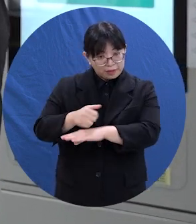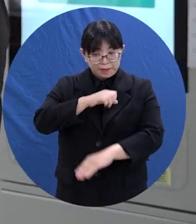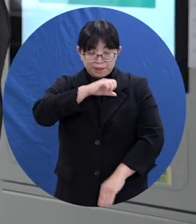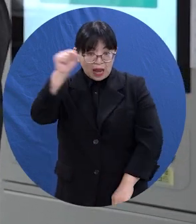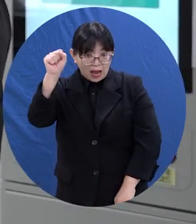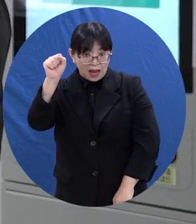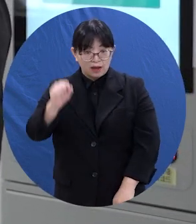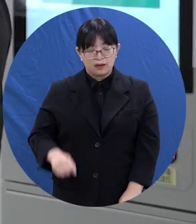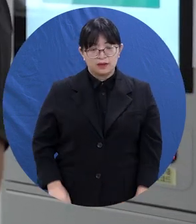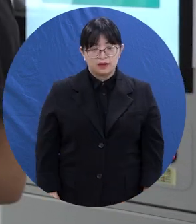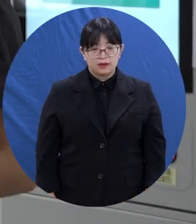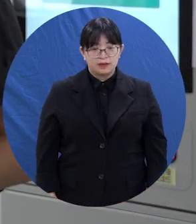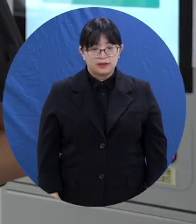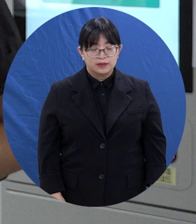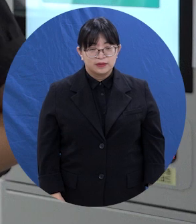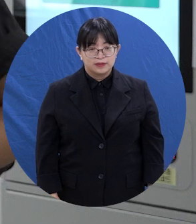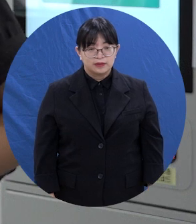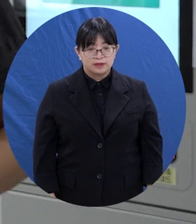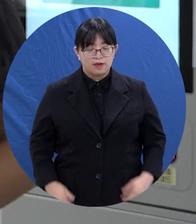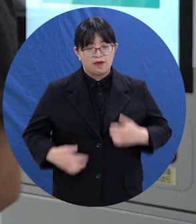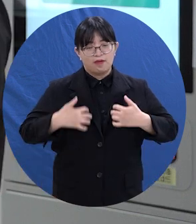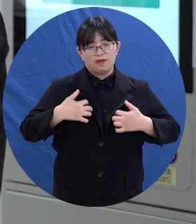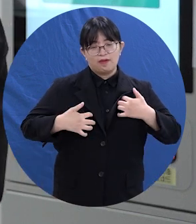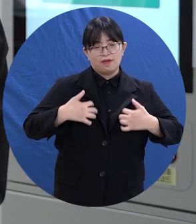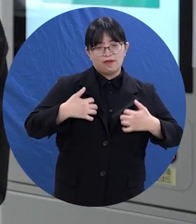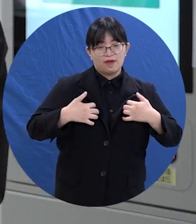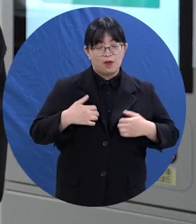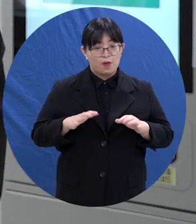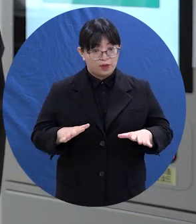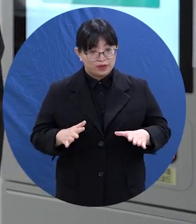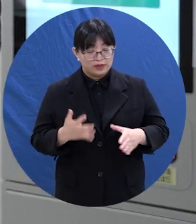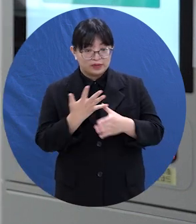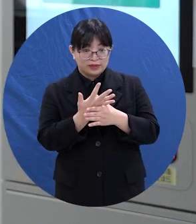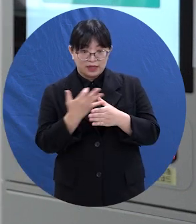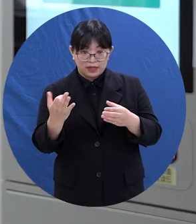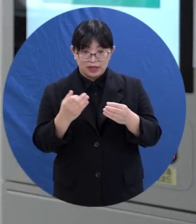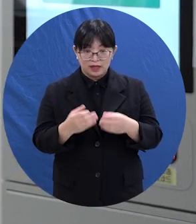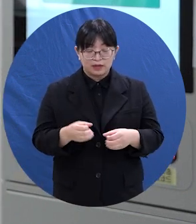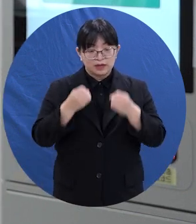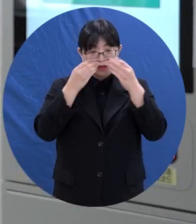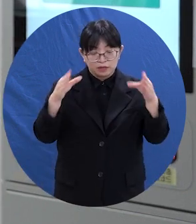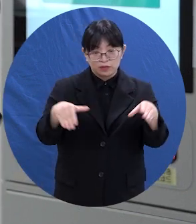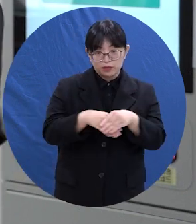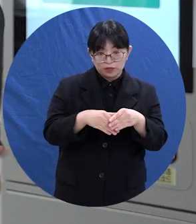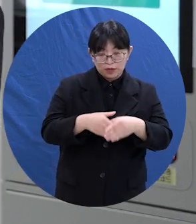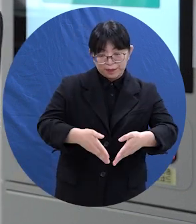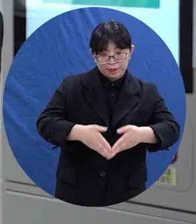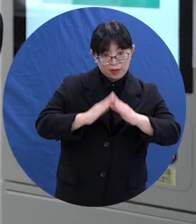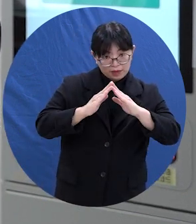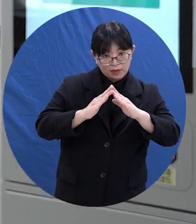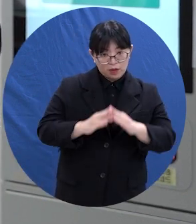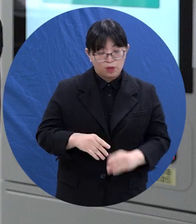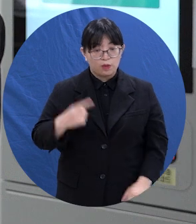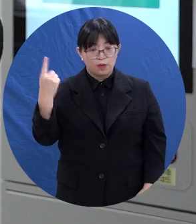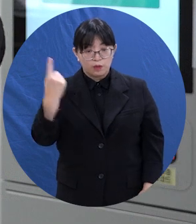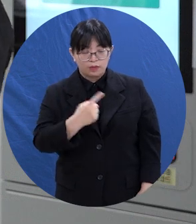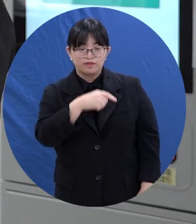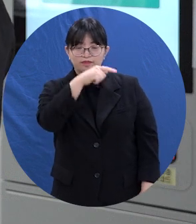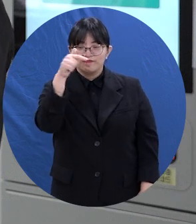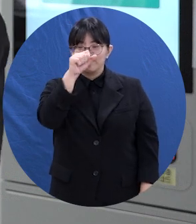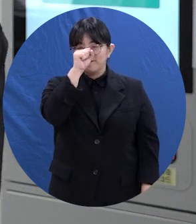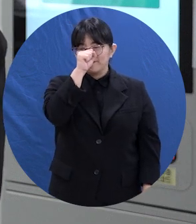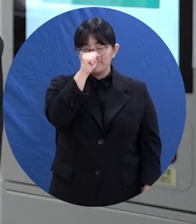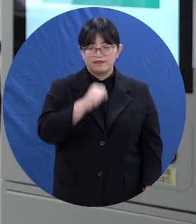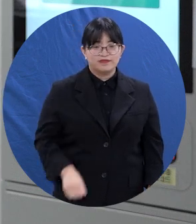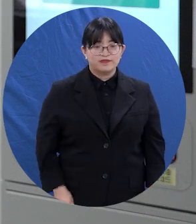새로운 문화시설이 생겼다고 해서 왔더니 건물이 너무 좋네요. 네. 근데 지금 시간이 이른데도 되게 많은 분들이 이용하시네요. 네.